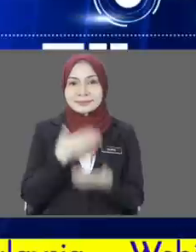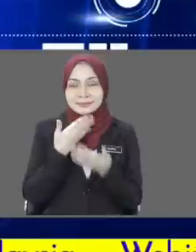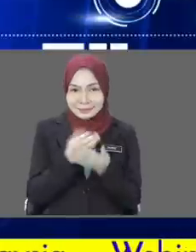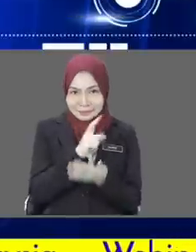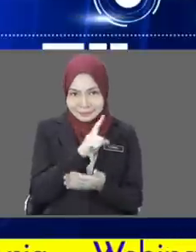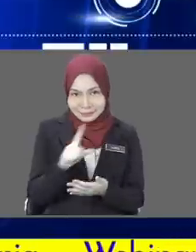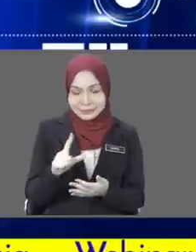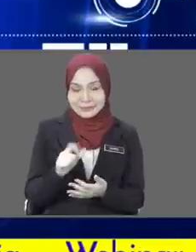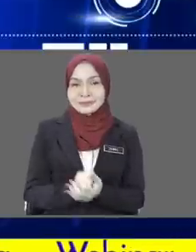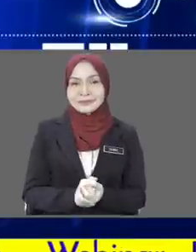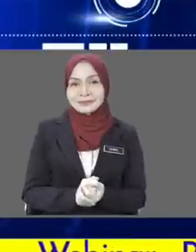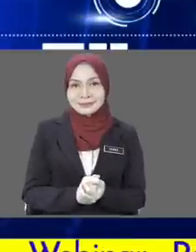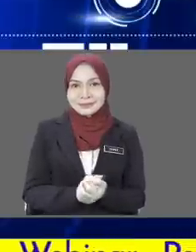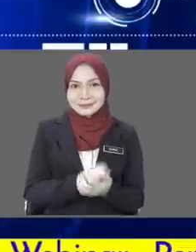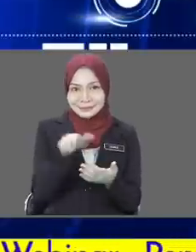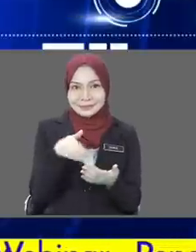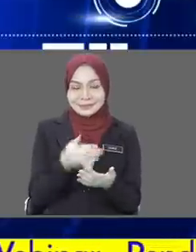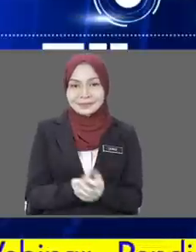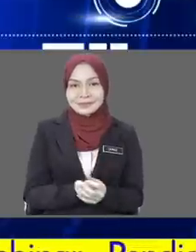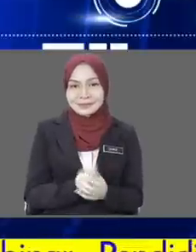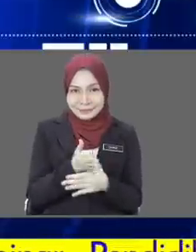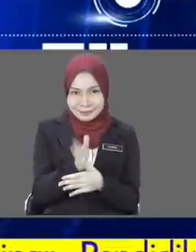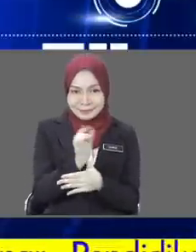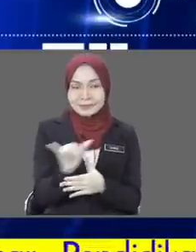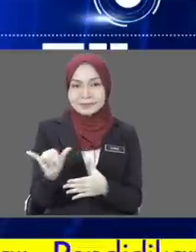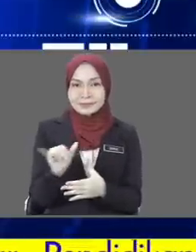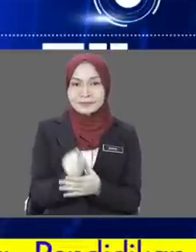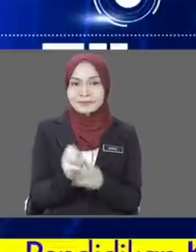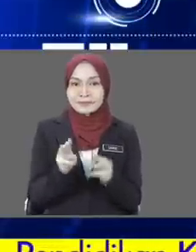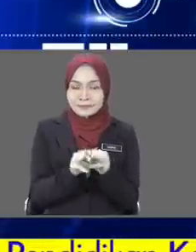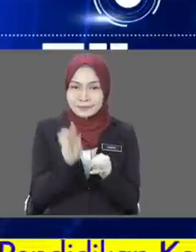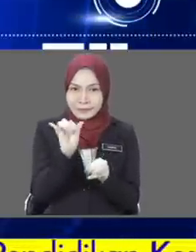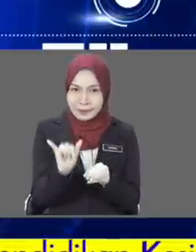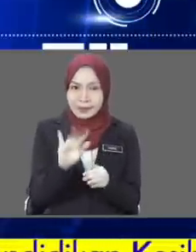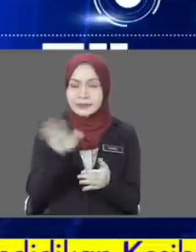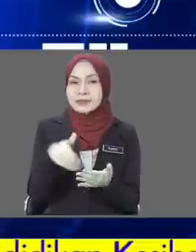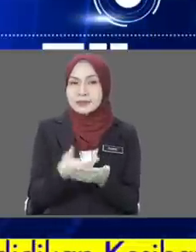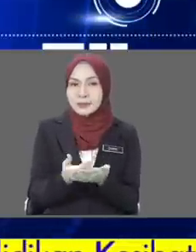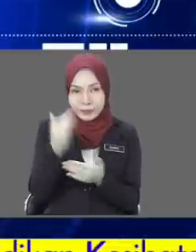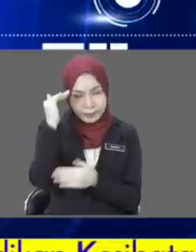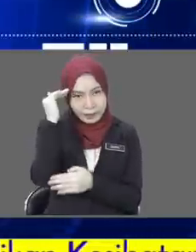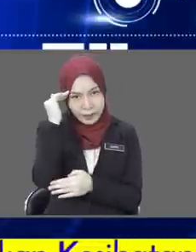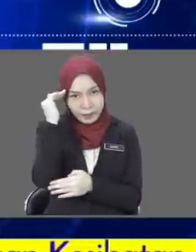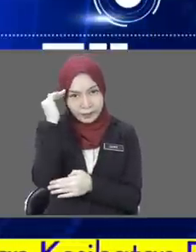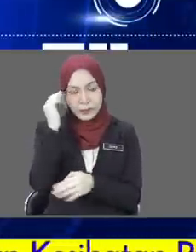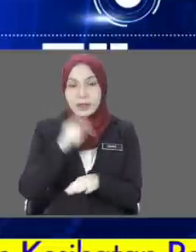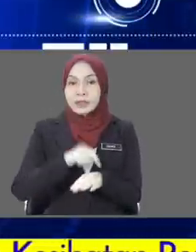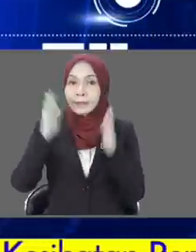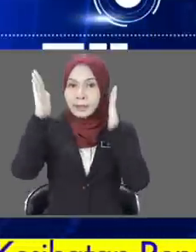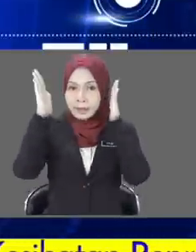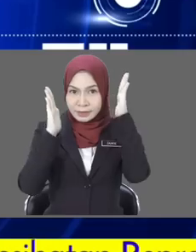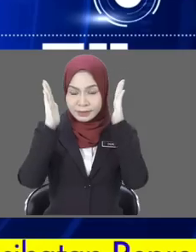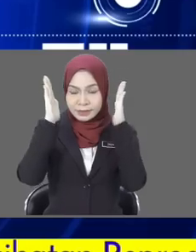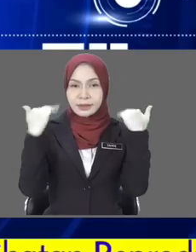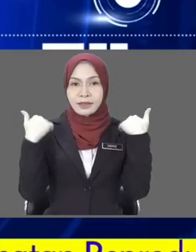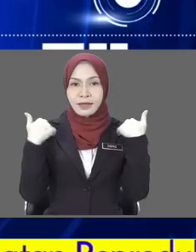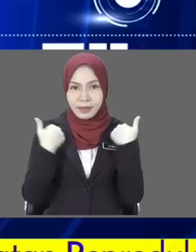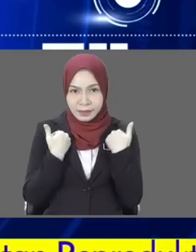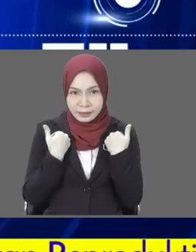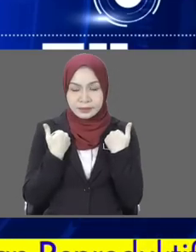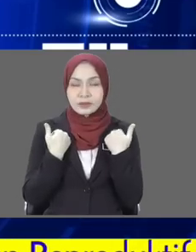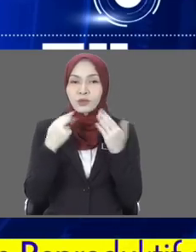Baiklah penonton webinar sekalian seterusnya seperti mana semua sedih maklum jimly terdapat